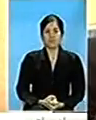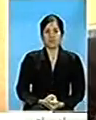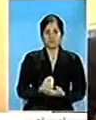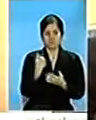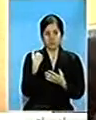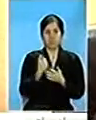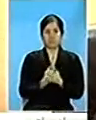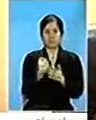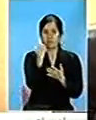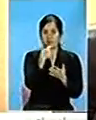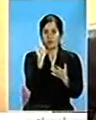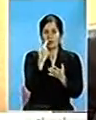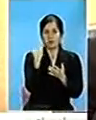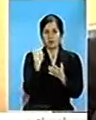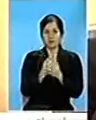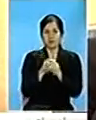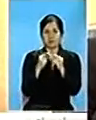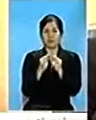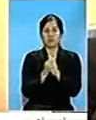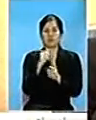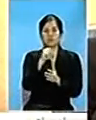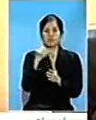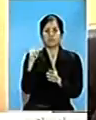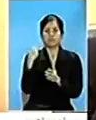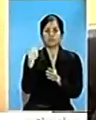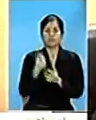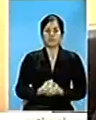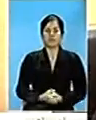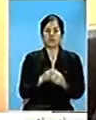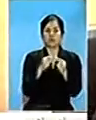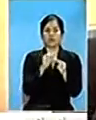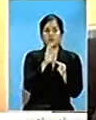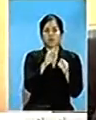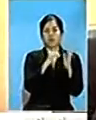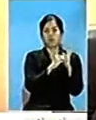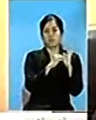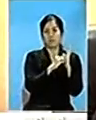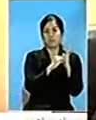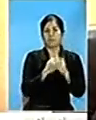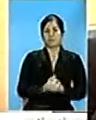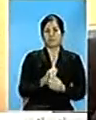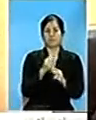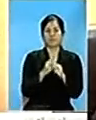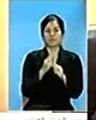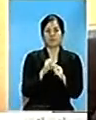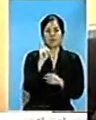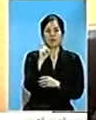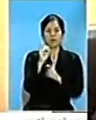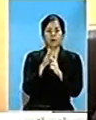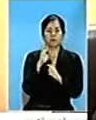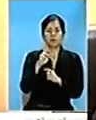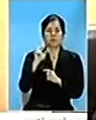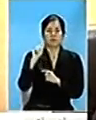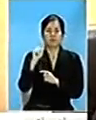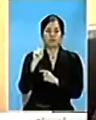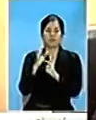านสมาชิกสภาพัฒนาการเมืองของทางกรุงเทพมหานครนะคะคุณสุรศักดิ์อินทร